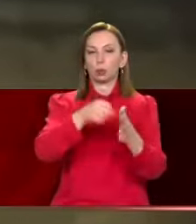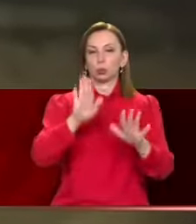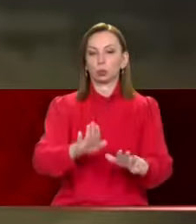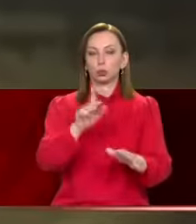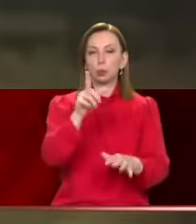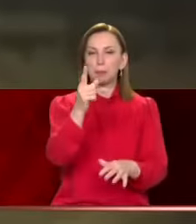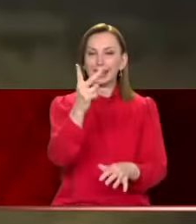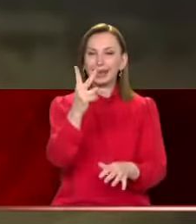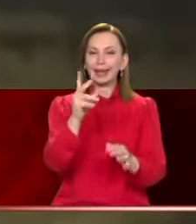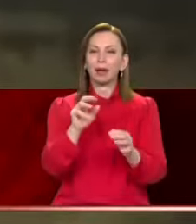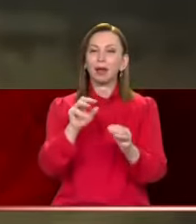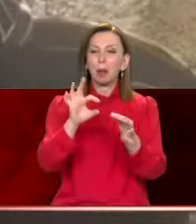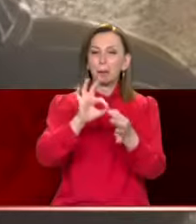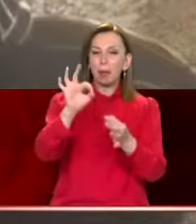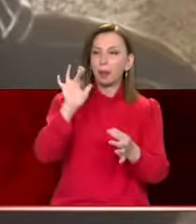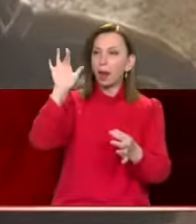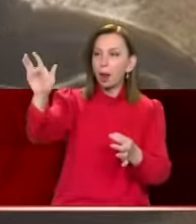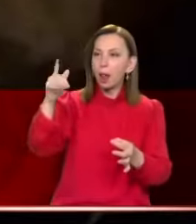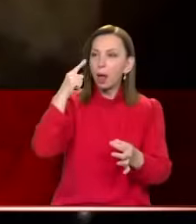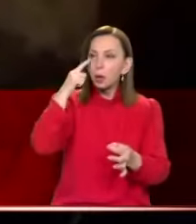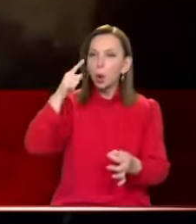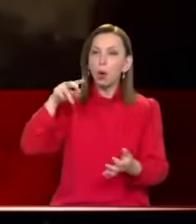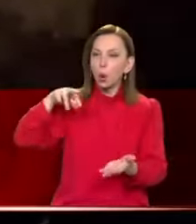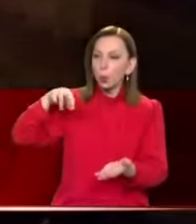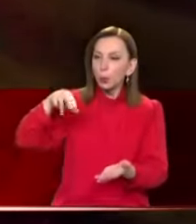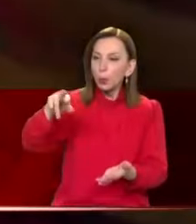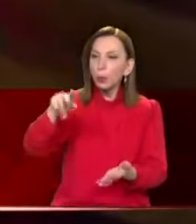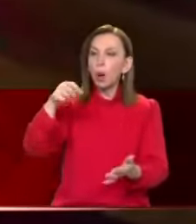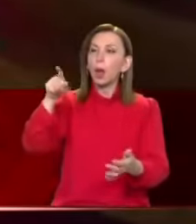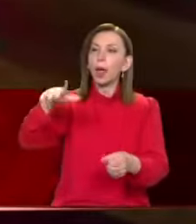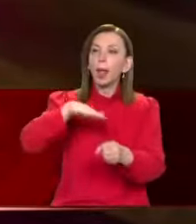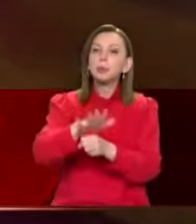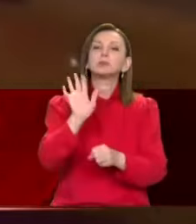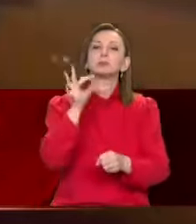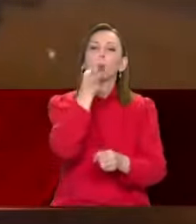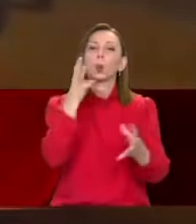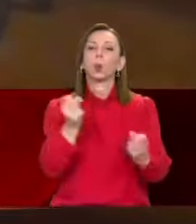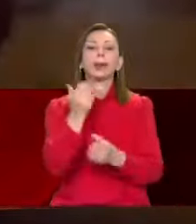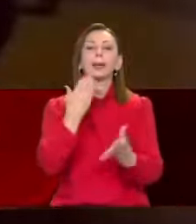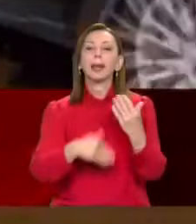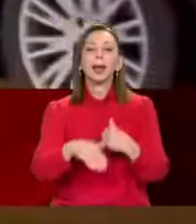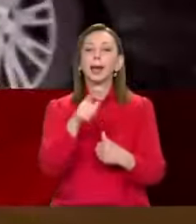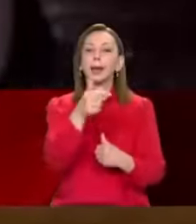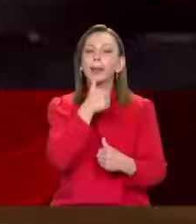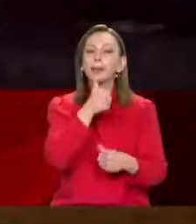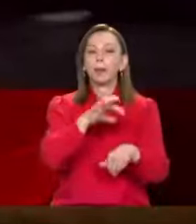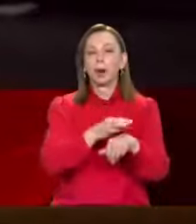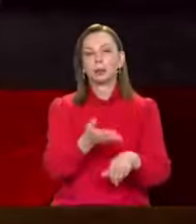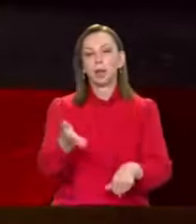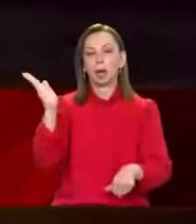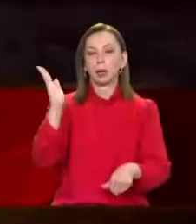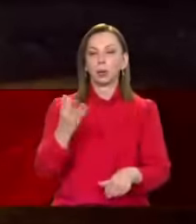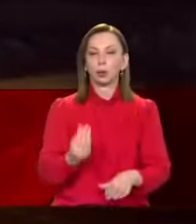Sadece birkaç metre uzaklıkta bir kişi yürüyordu, ezilmekten kıl payı kurtuldu. Yaralanan sürücü ise hastaneye kaldırıldı.